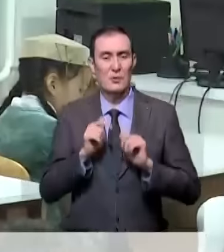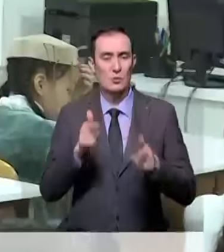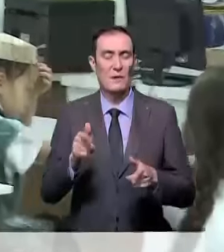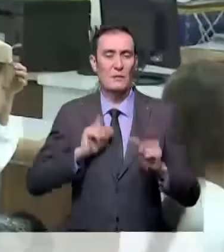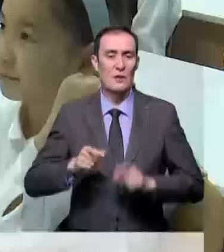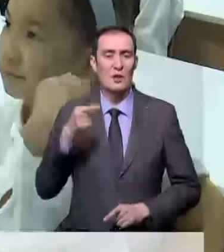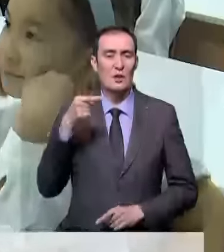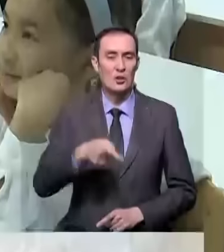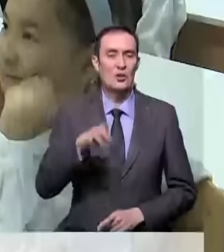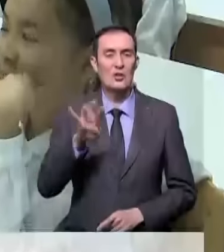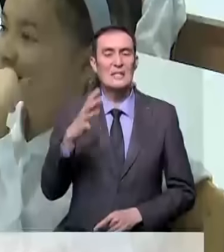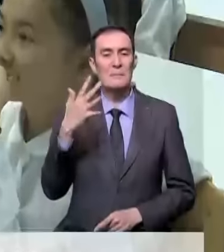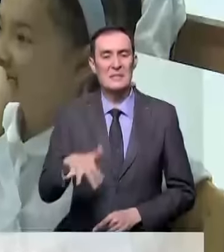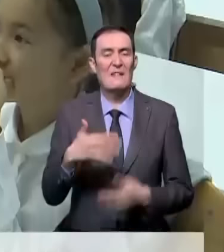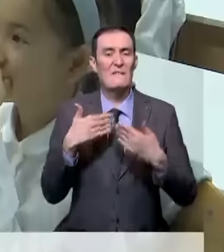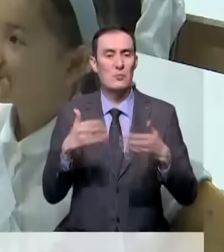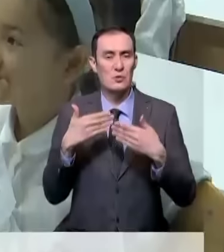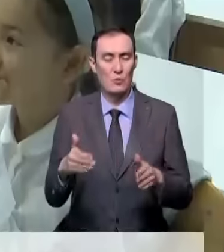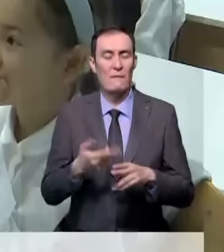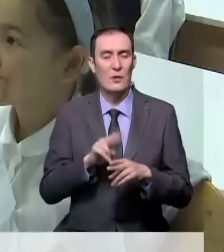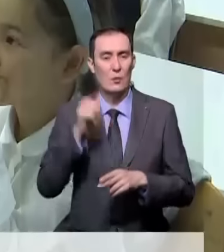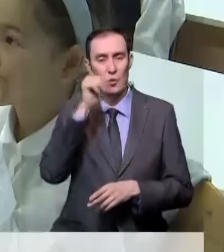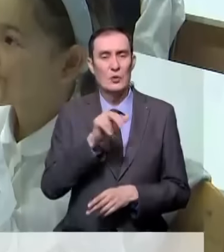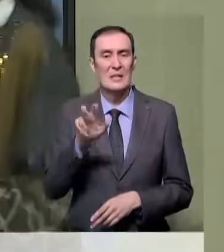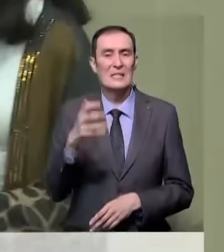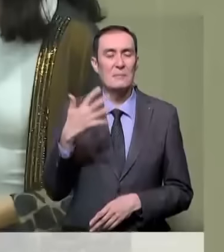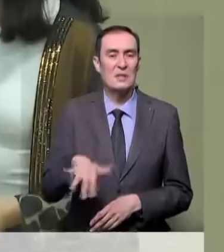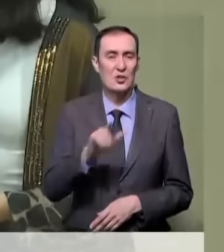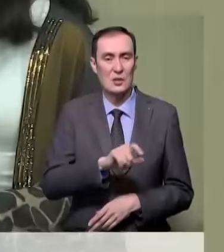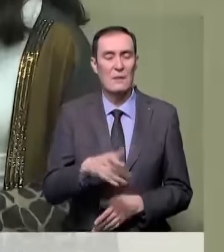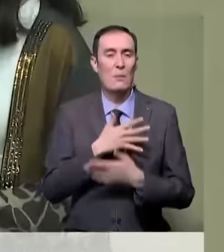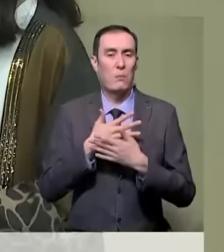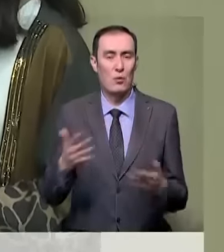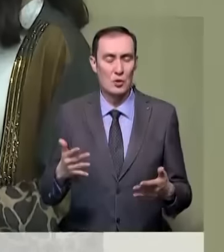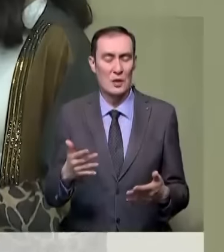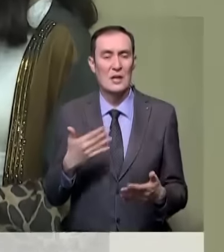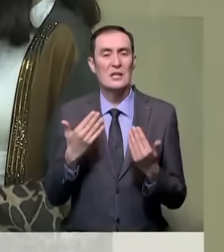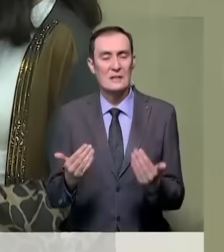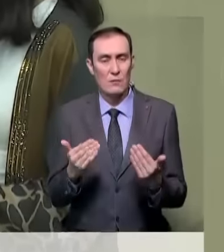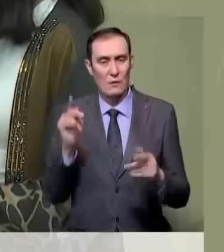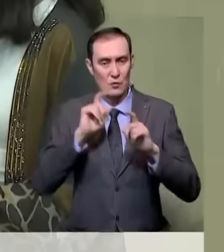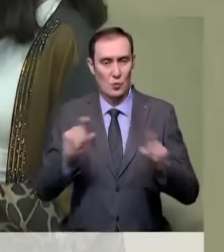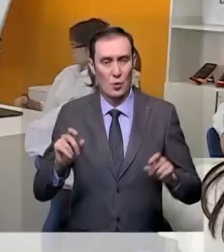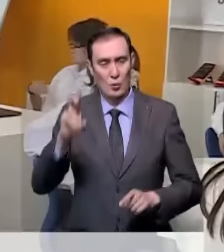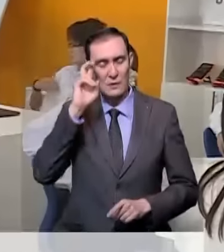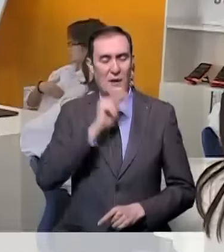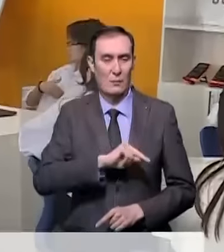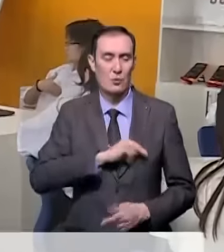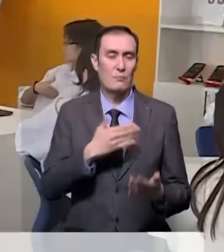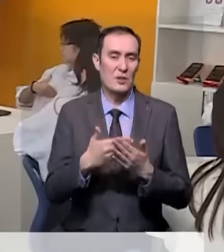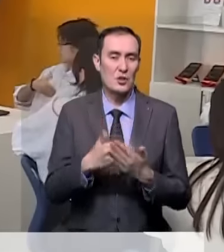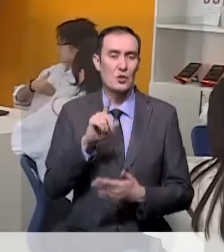поступили 1450 выпускников. В этом уже на 350 человек больше. К слову, сегодня в школах страны работают